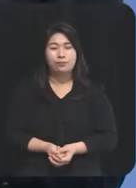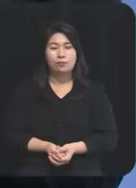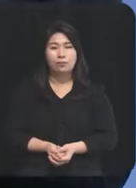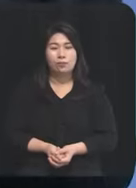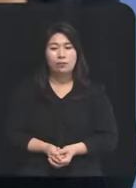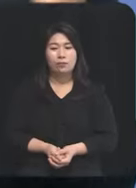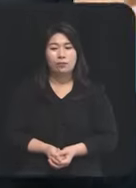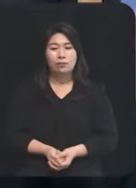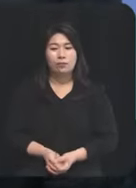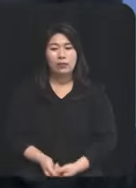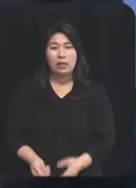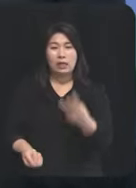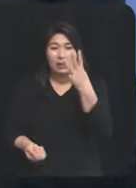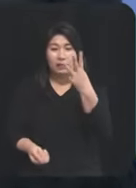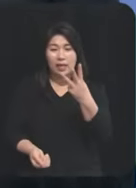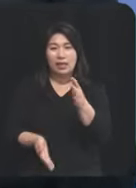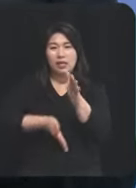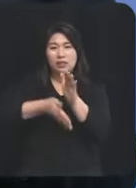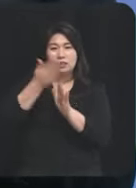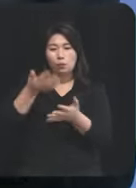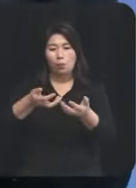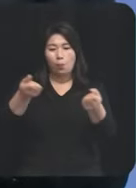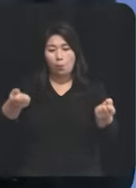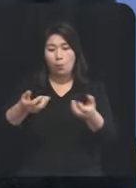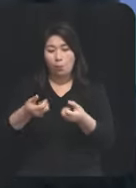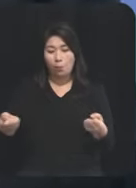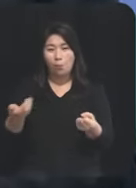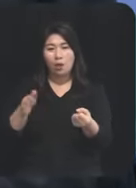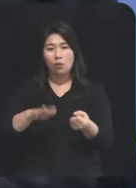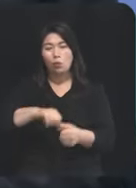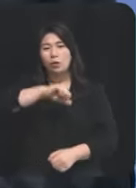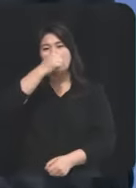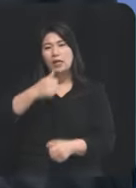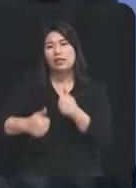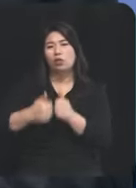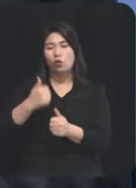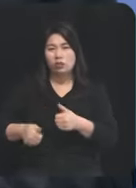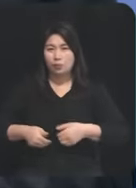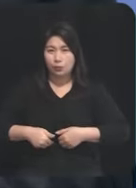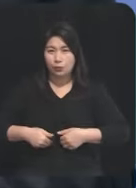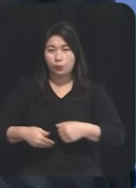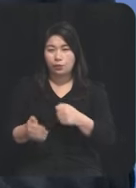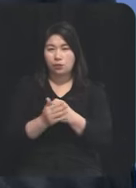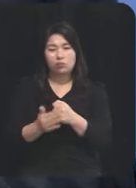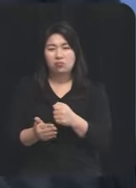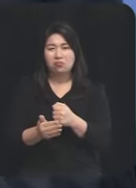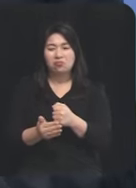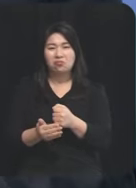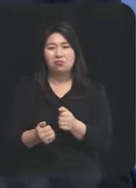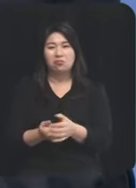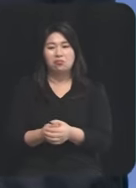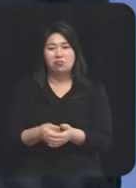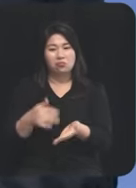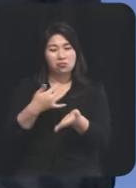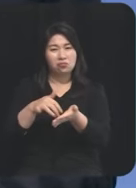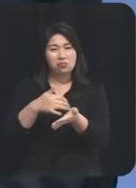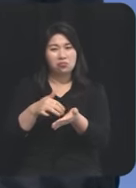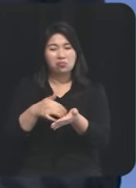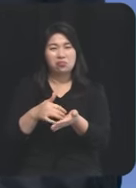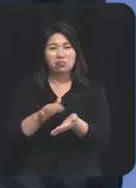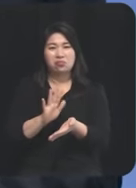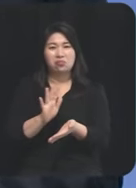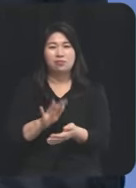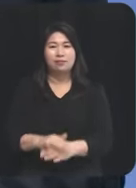3개 시로 나눠줘도 서로 예산 경쟁들을 하기 때문에 그렇게 너무 수세적으로 볼 필요는 없다